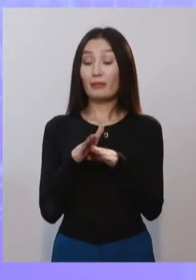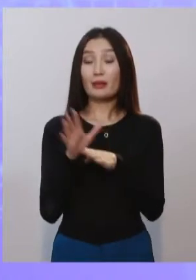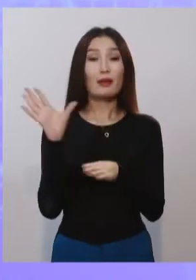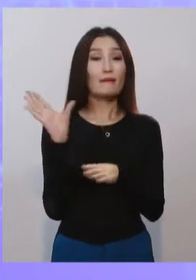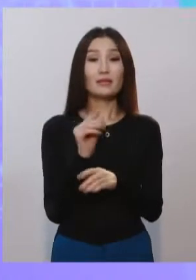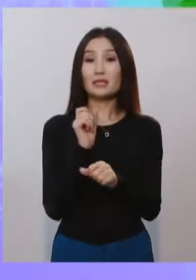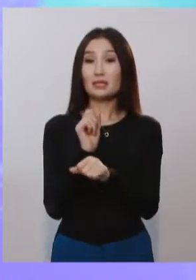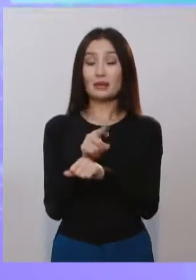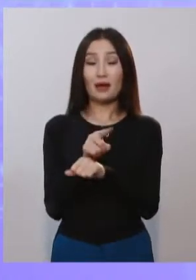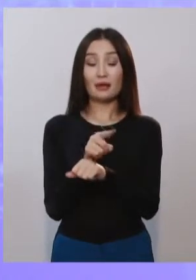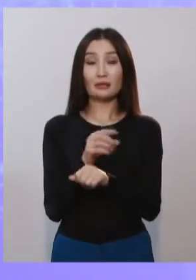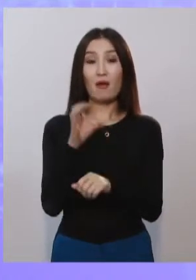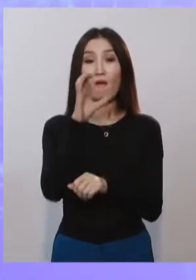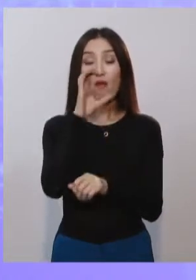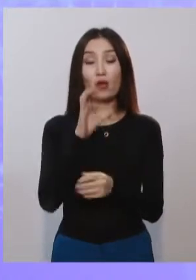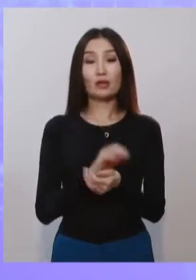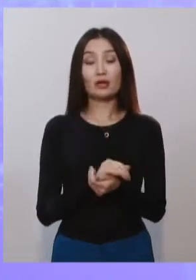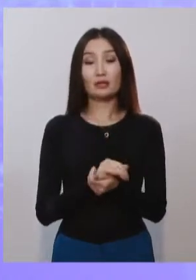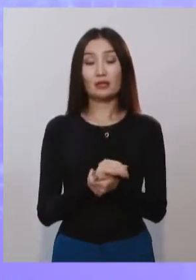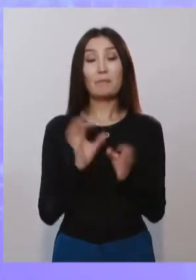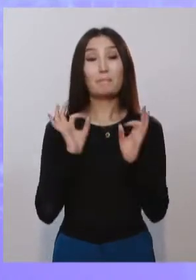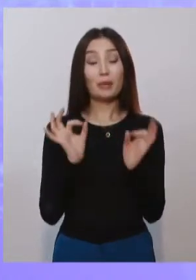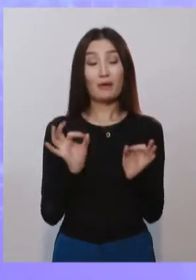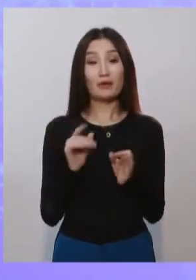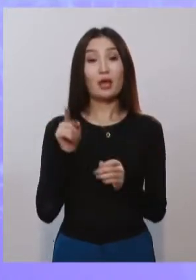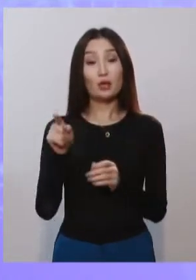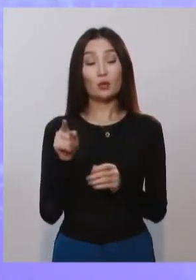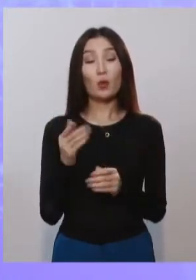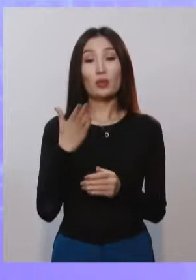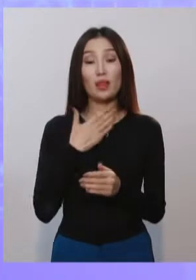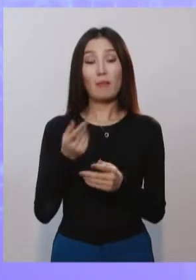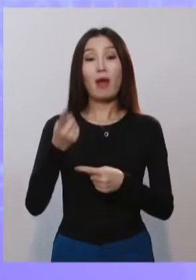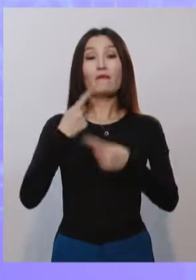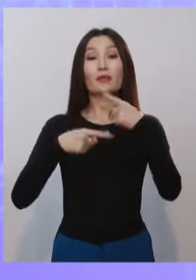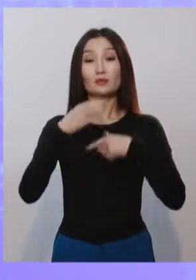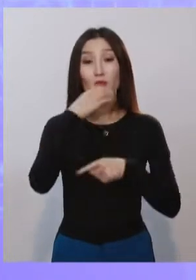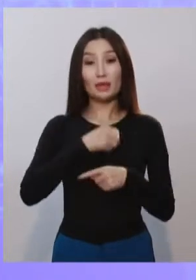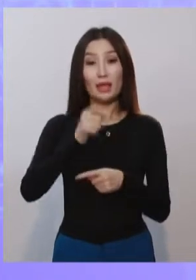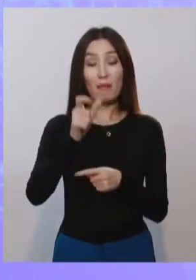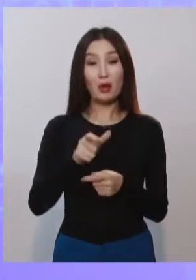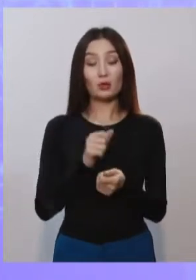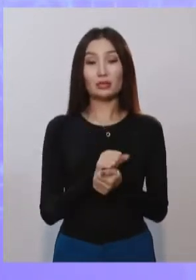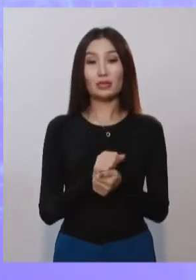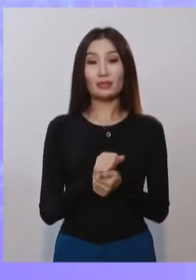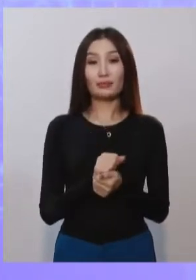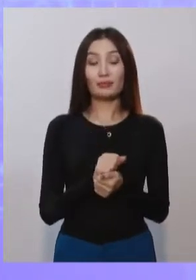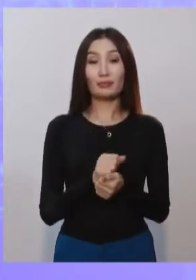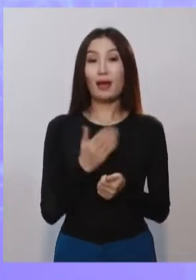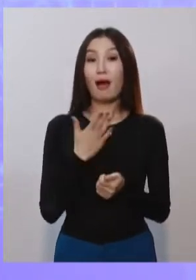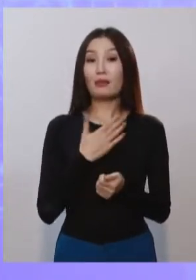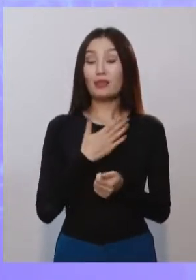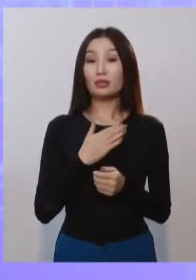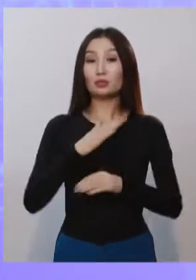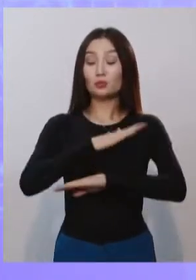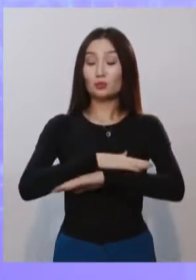задания волка правильно и он нам вернул деда мороза а наш